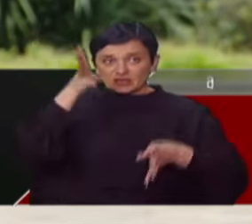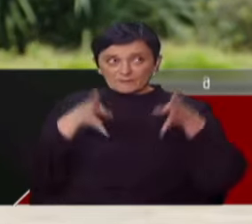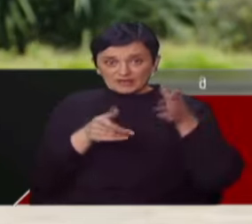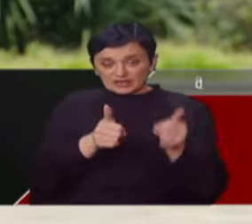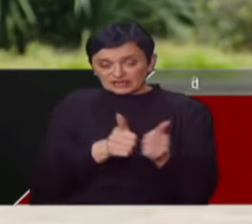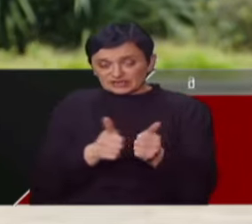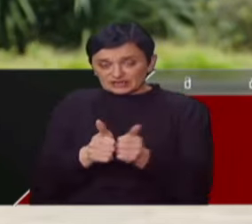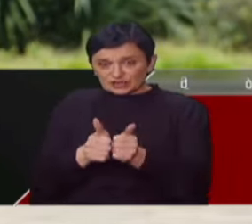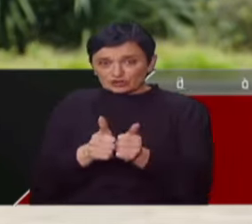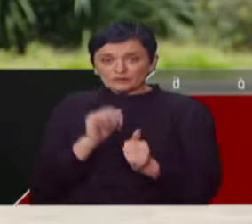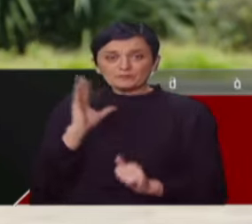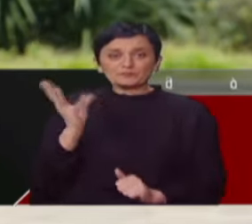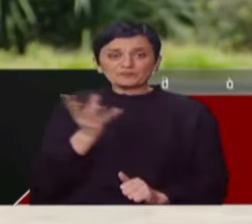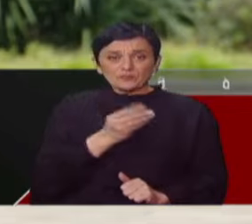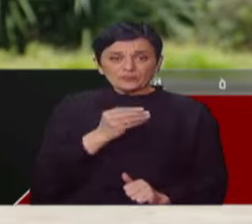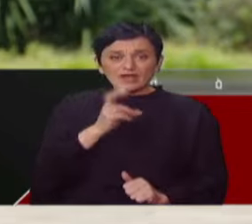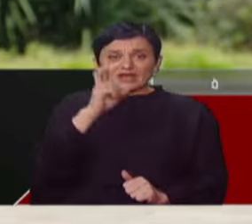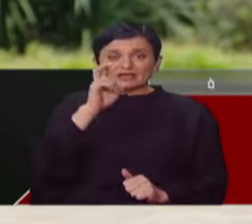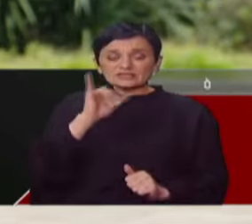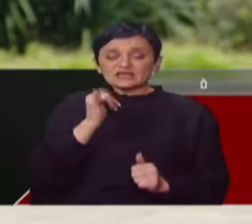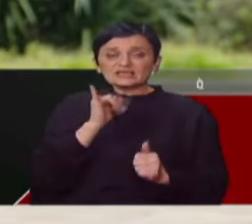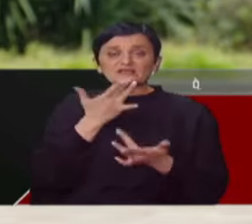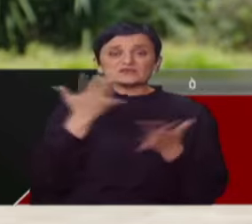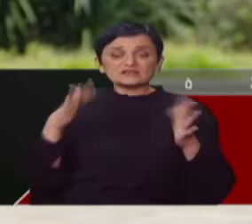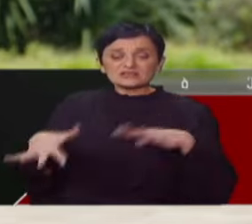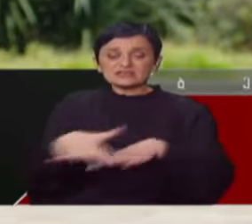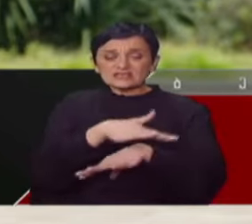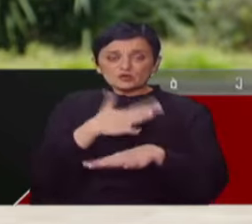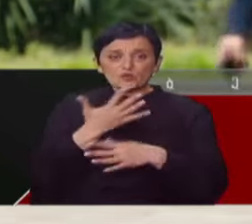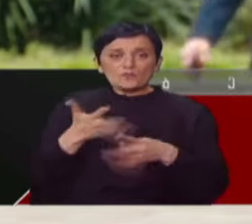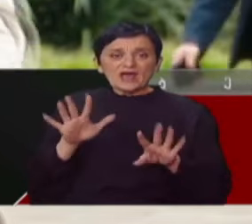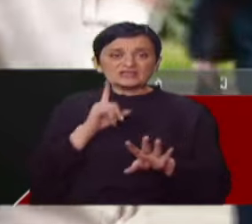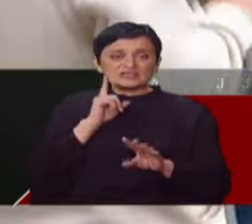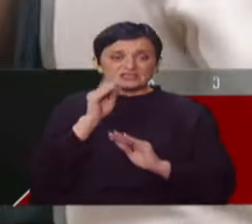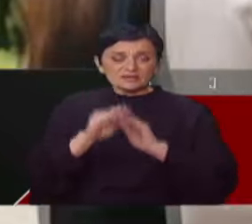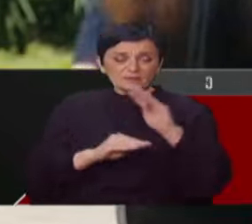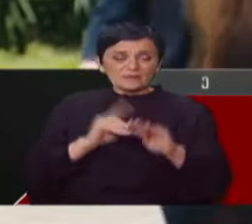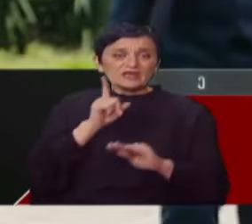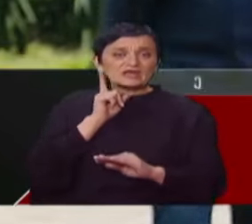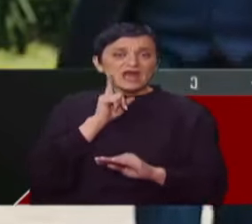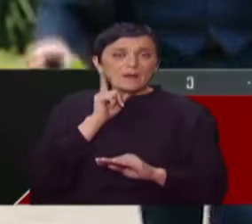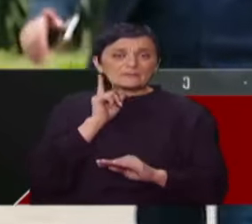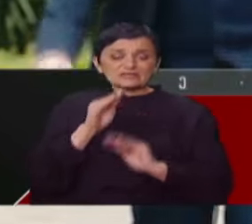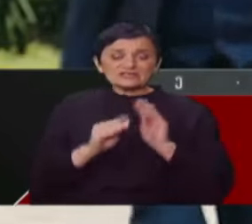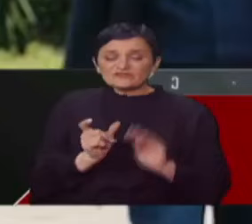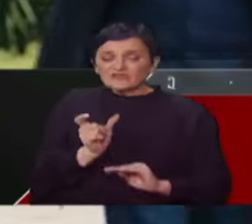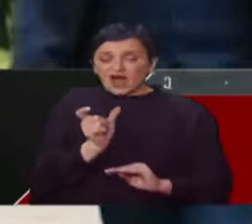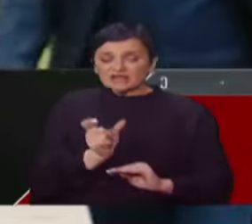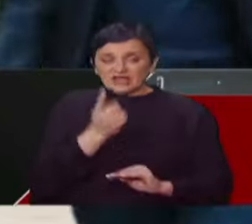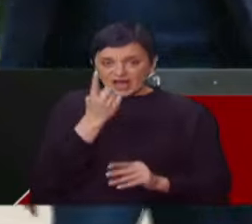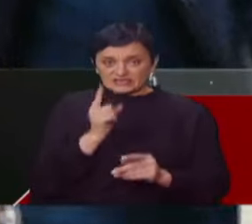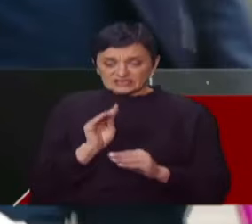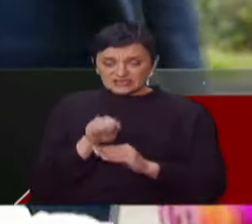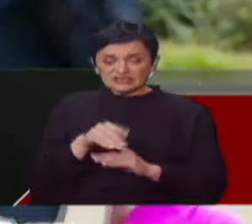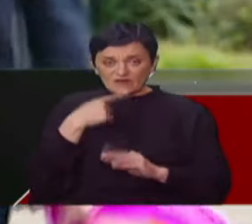შენობასთან ყველა ესე რომ ვთქვათ საჯარო თავშეყრის ადგილებში უფრო მეტი სიმწვანე შევიტანოთ და გამწვანების კომპონენტთან დაკავშირებით ერთს დავამატებ და ვიტყვი